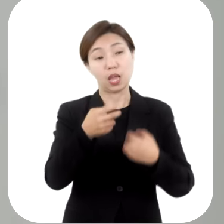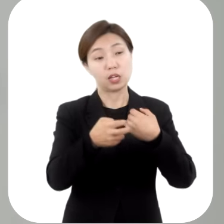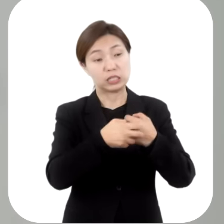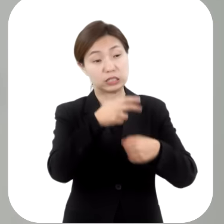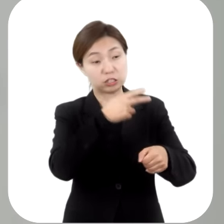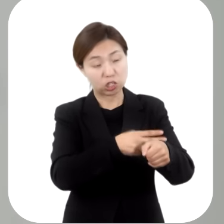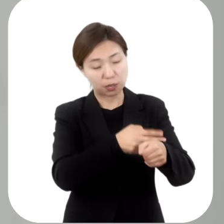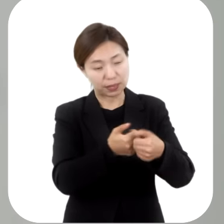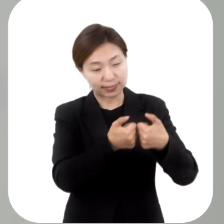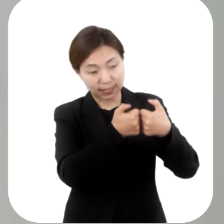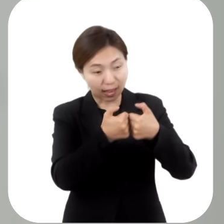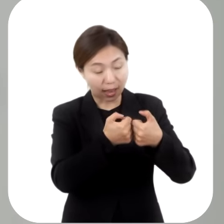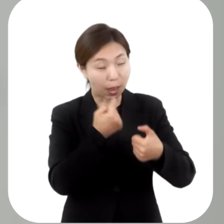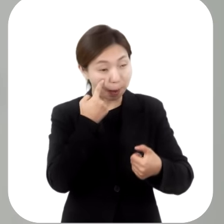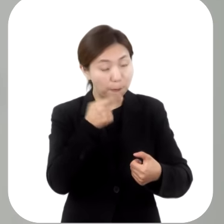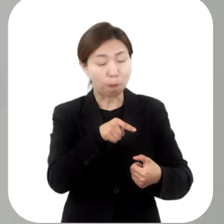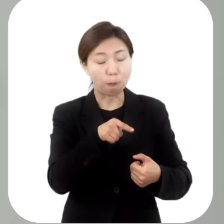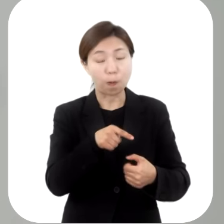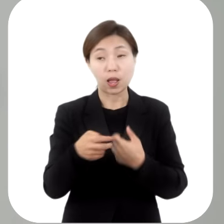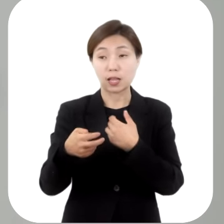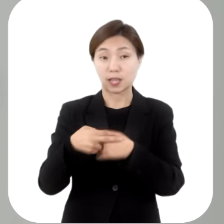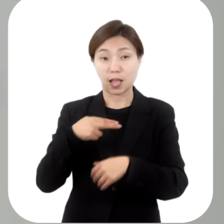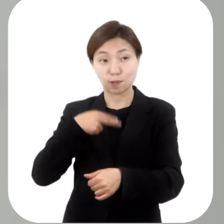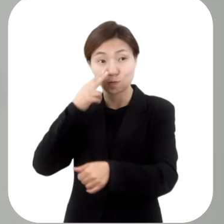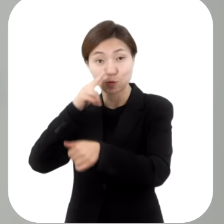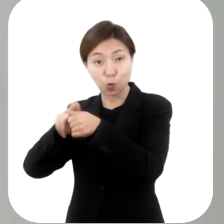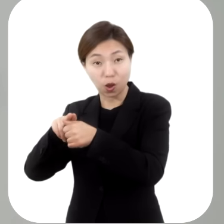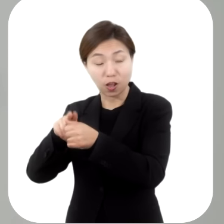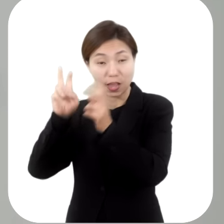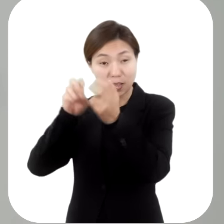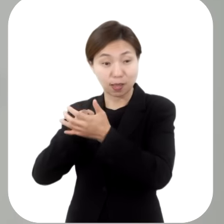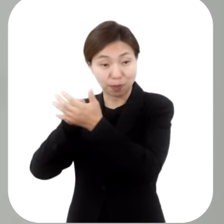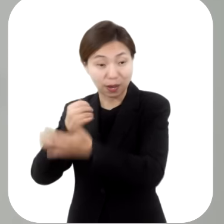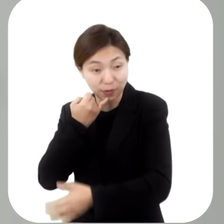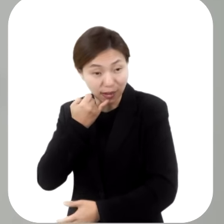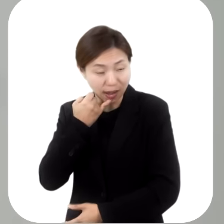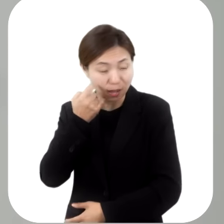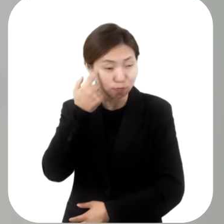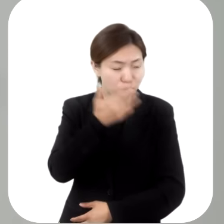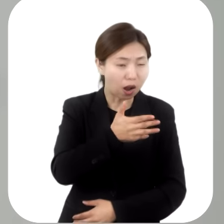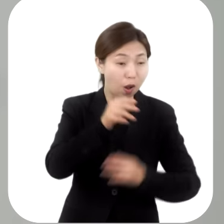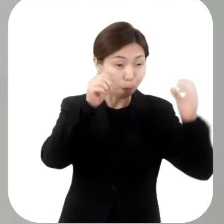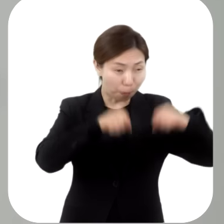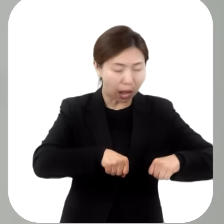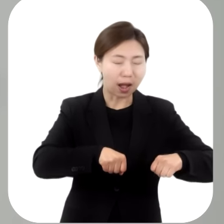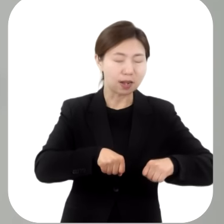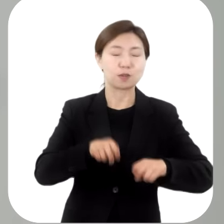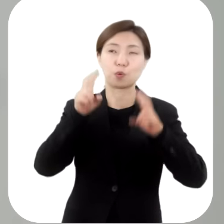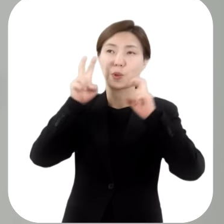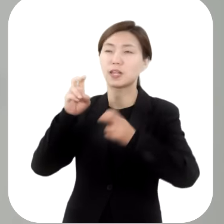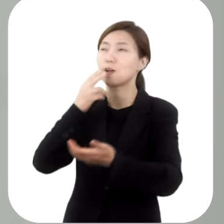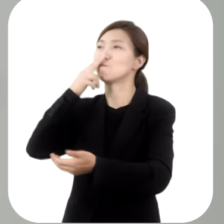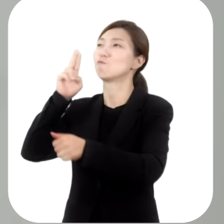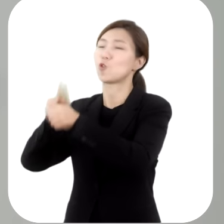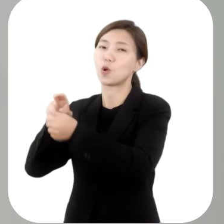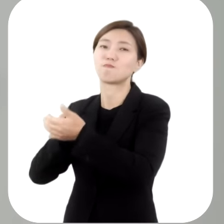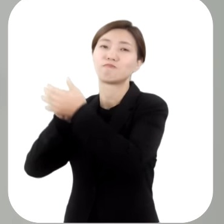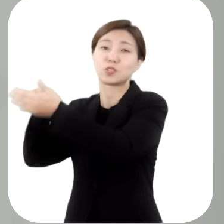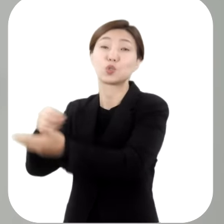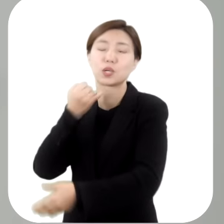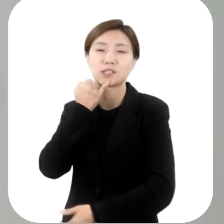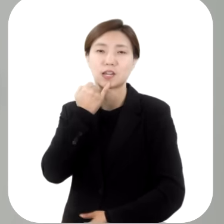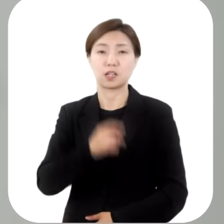의사의 소견을 듣고 이렇게 도전을 한번 해봐도 괜찮겠냐 할 때는 오케이 좋다 이런 얘기예요.